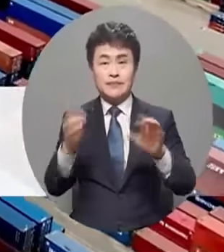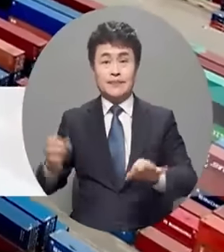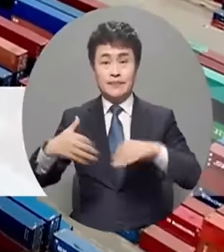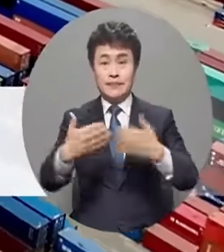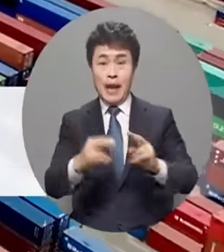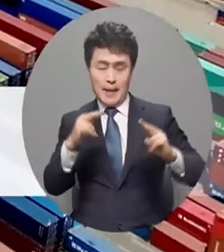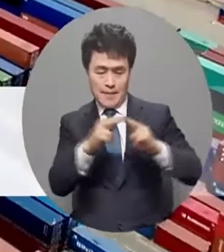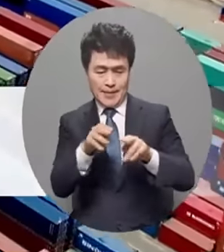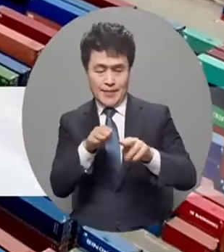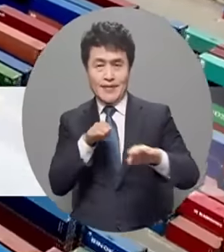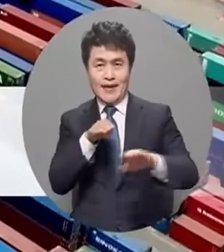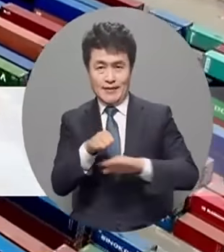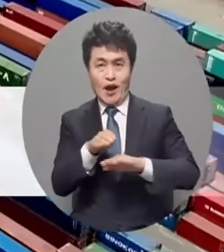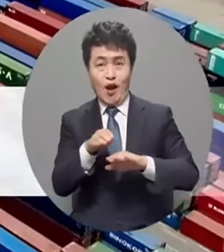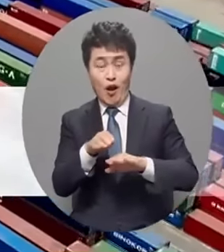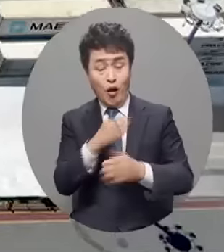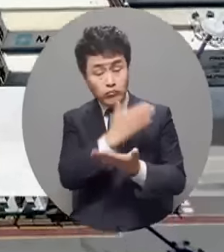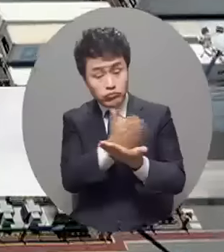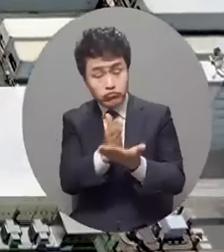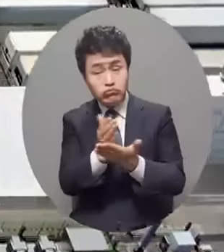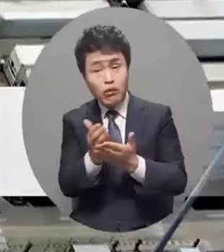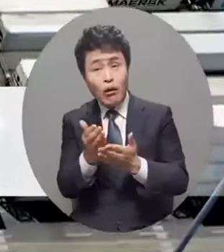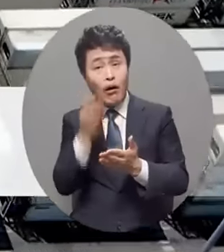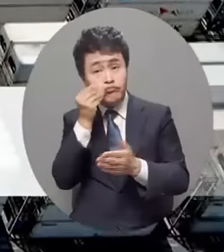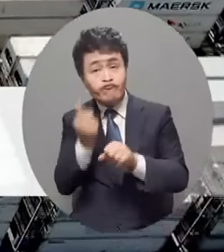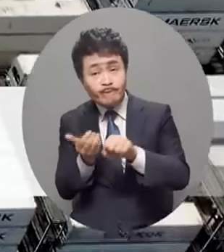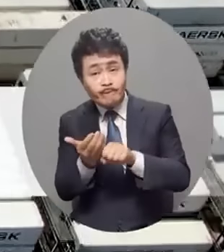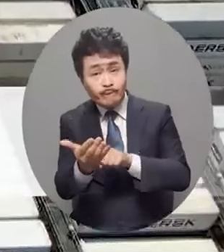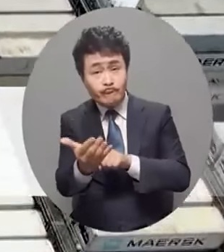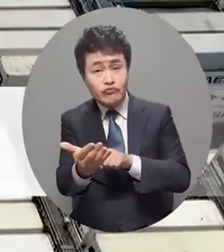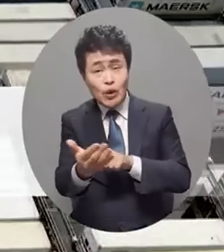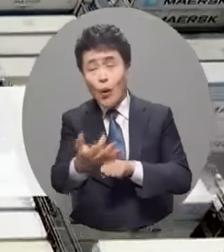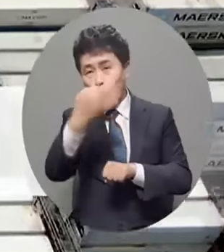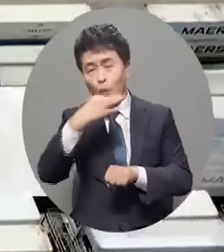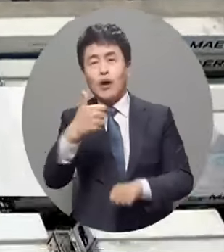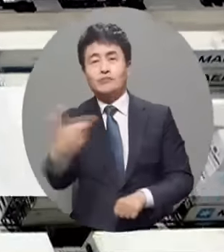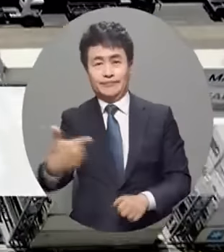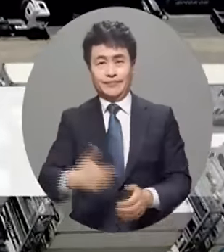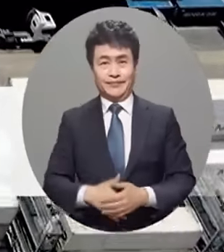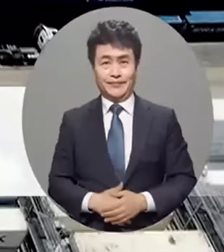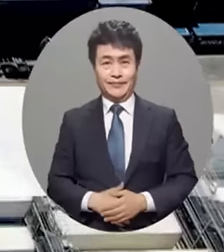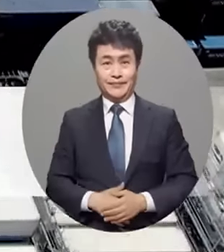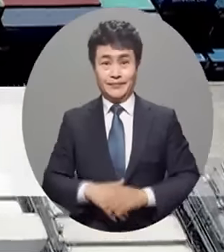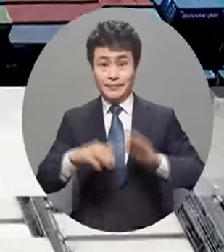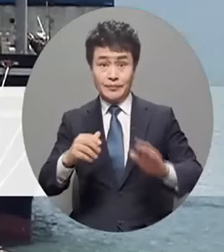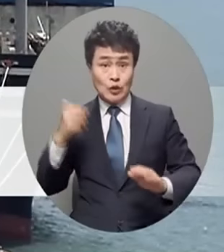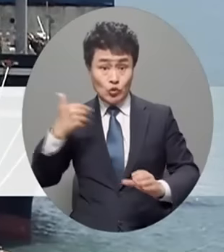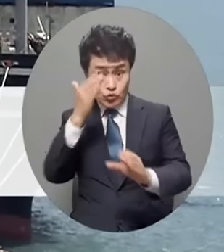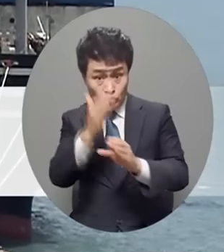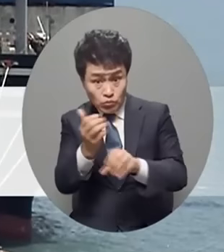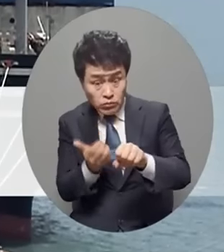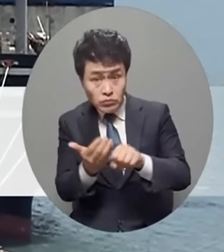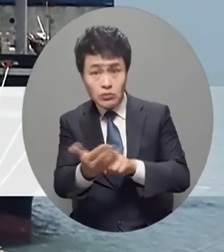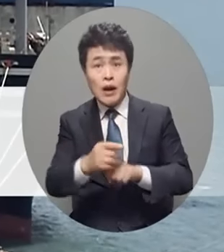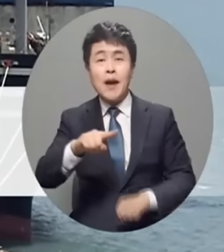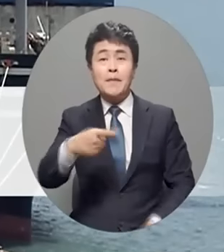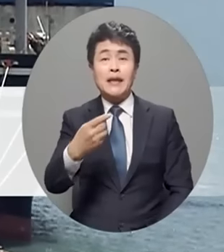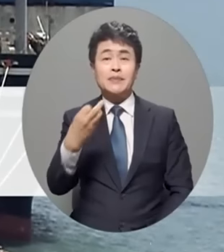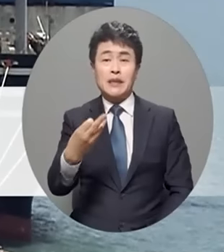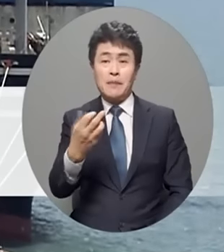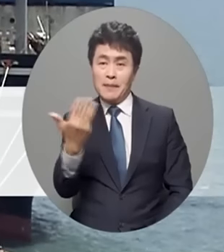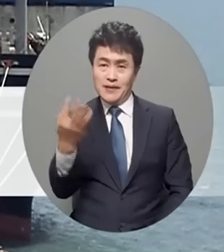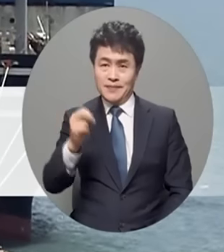반도체와 자동차 등 주력 품목의 수출 호조와 기저효과가 영향을 미친 걸로 보입니다. 대중 수출액은 113억 8천만